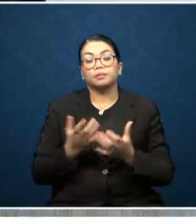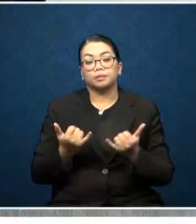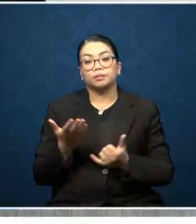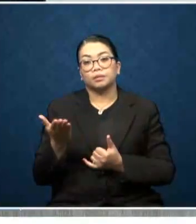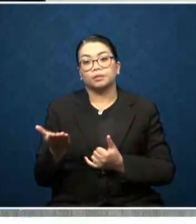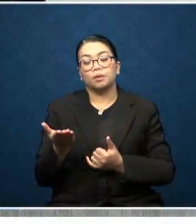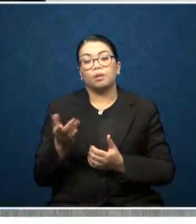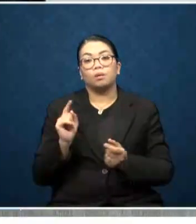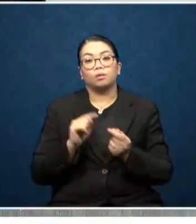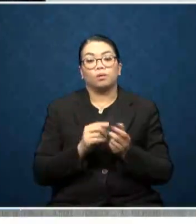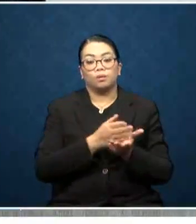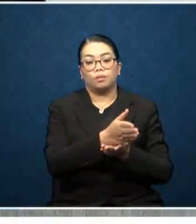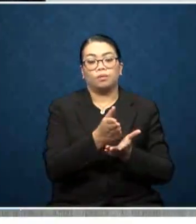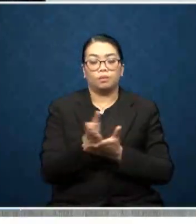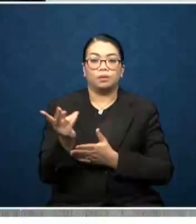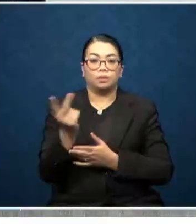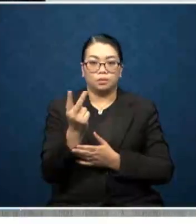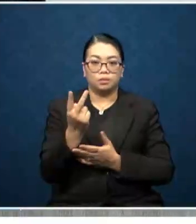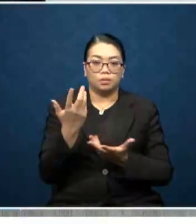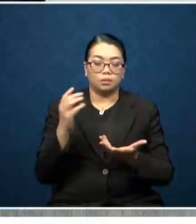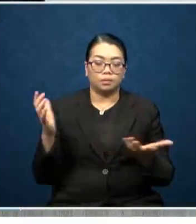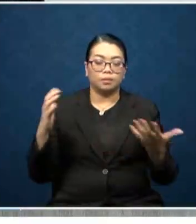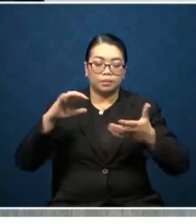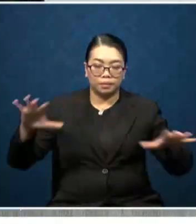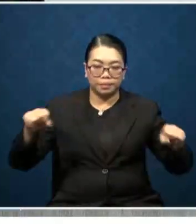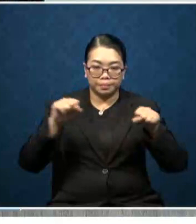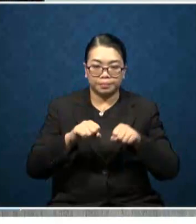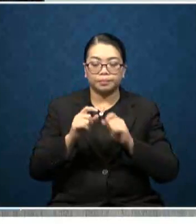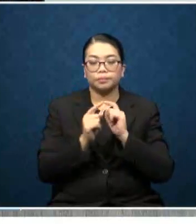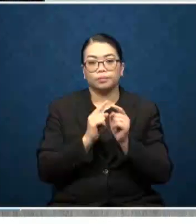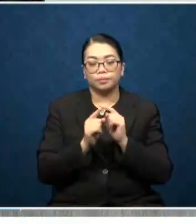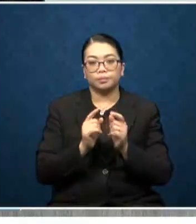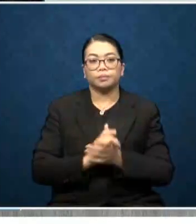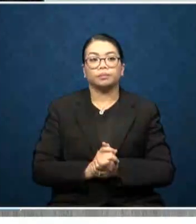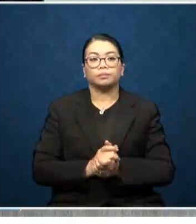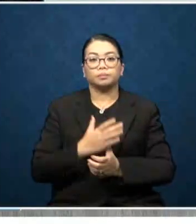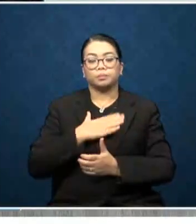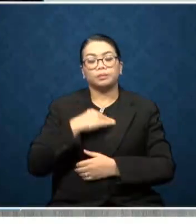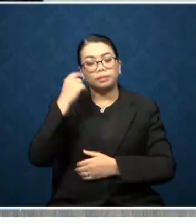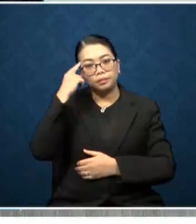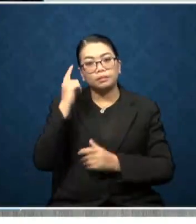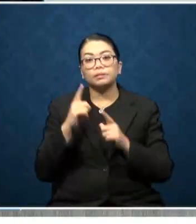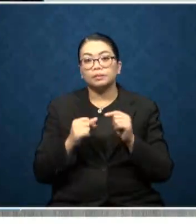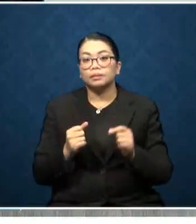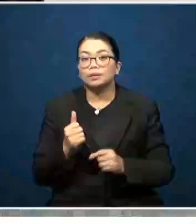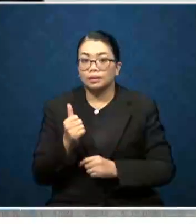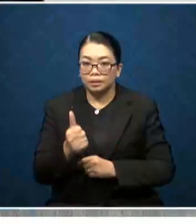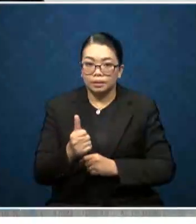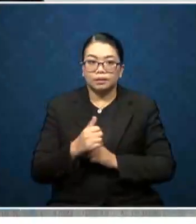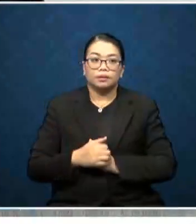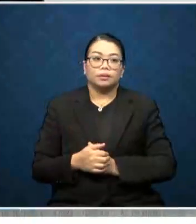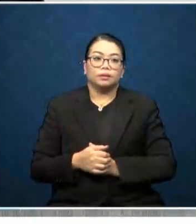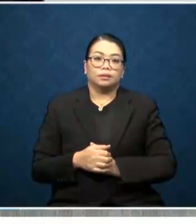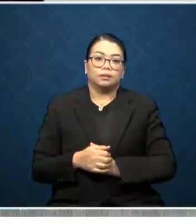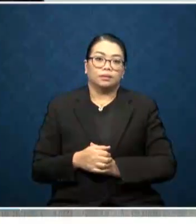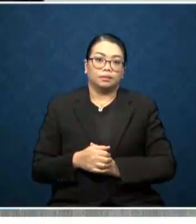ร้องให้ทั้ง 2ฝ่ายนั้นได้หันหน้าเข้าหากันผมว่ามันเป็นสิ่งที่ดีนะครับสิ่งที่ดีที่จะหันหน้าเข้า